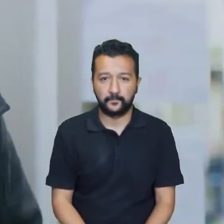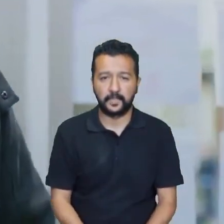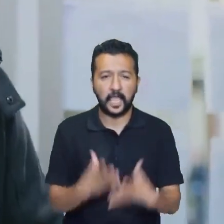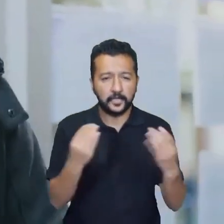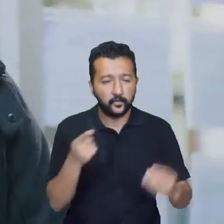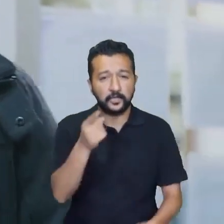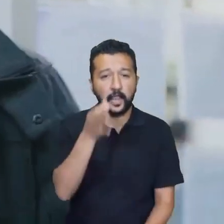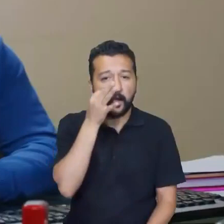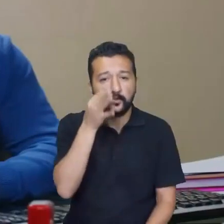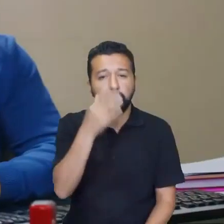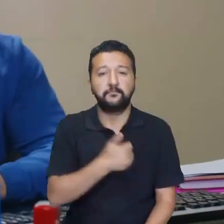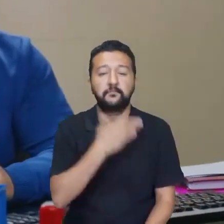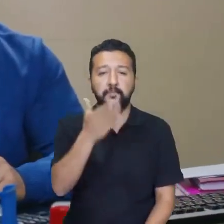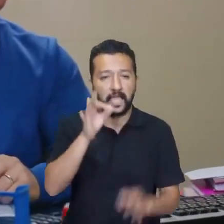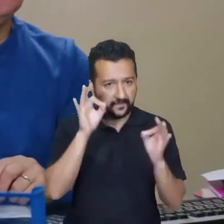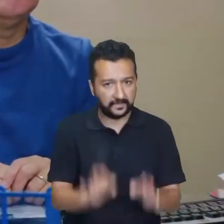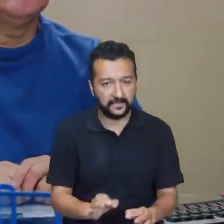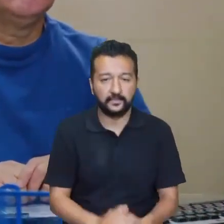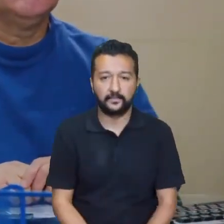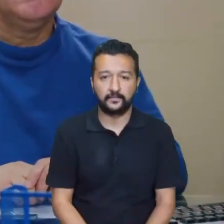En çok seni özledim be. Evet.